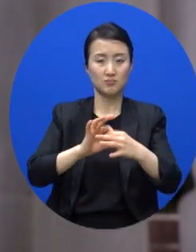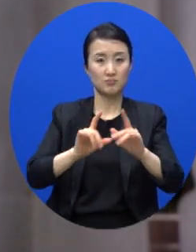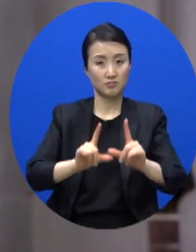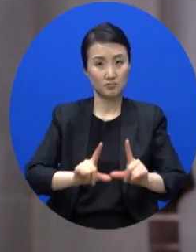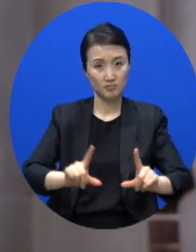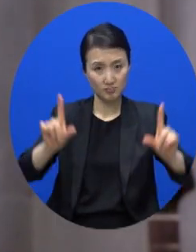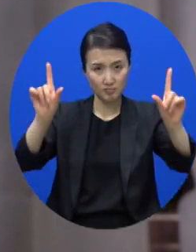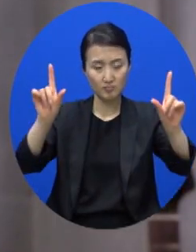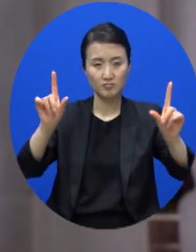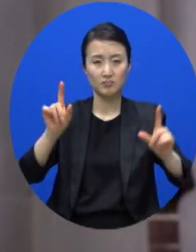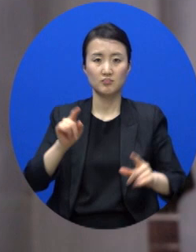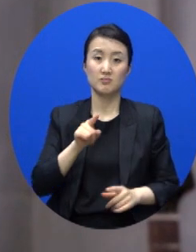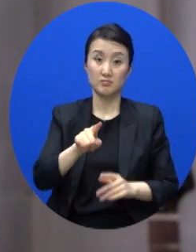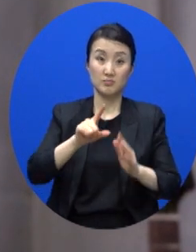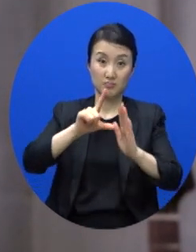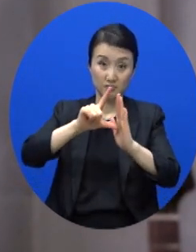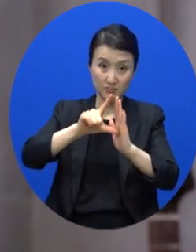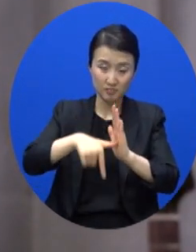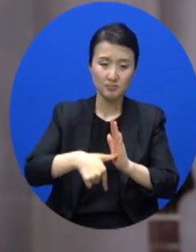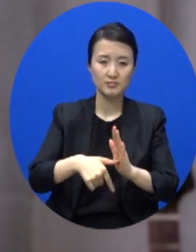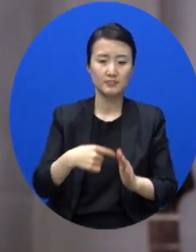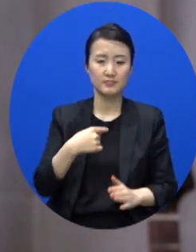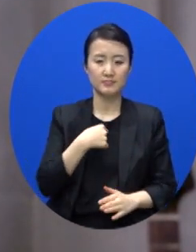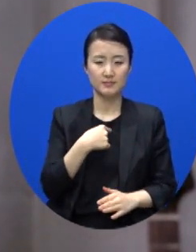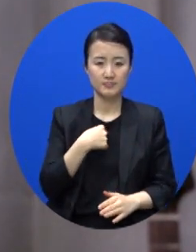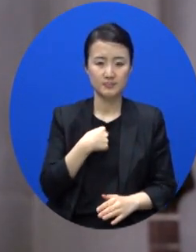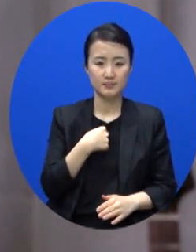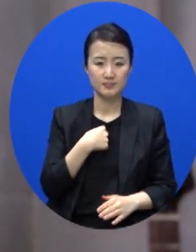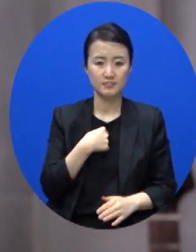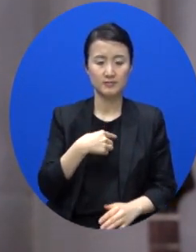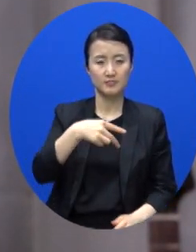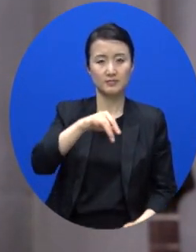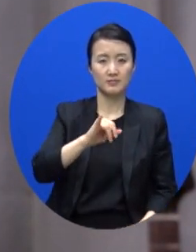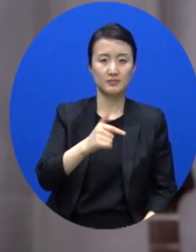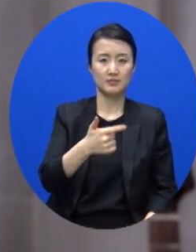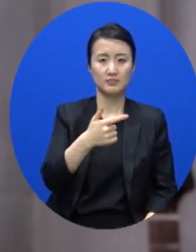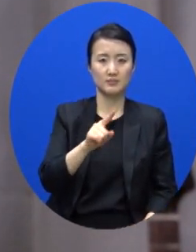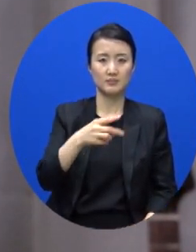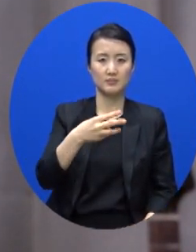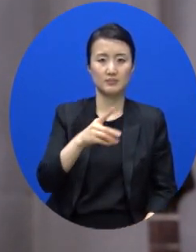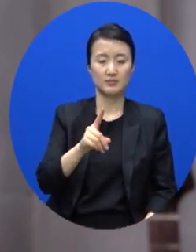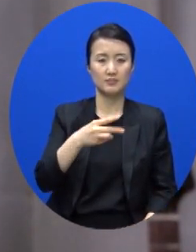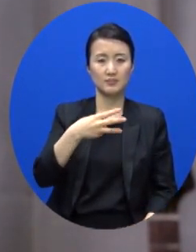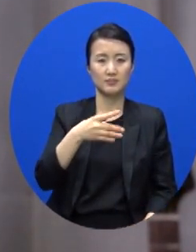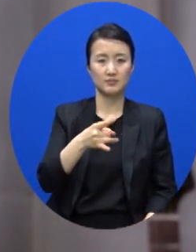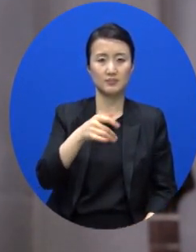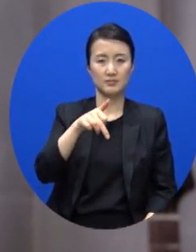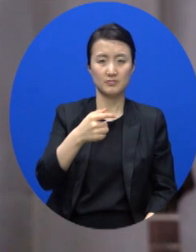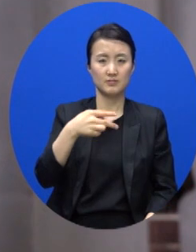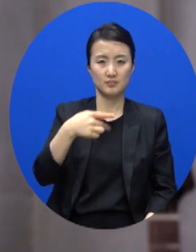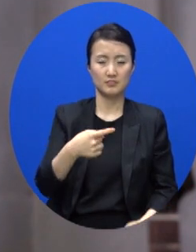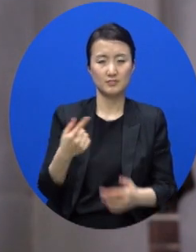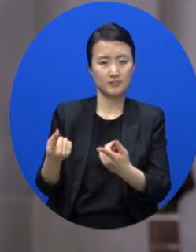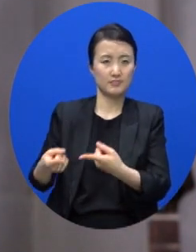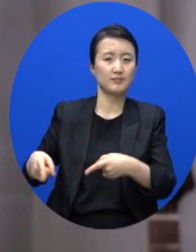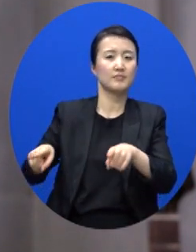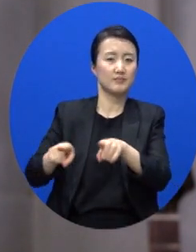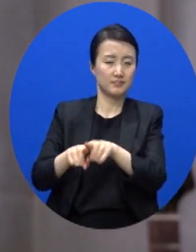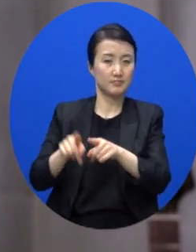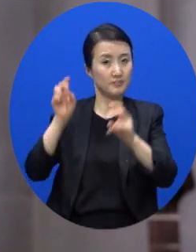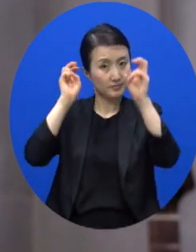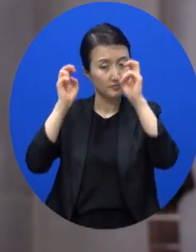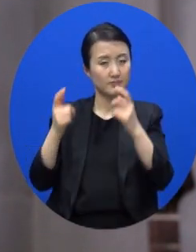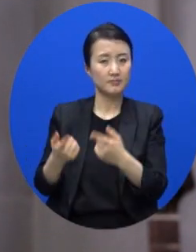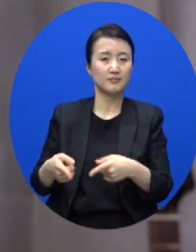국악의 음반에 있어서 명판은 신나라 레코드에서 많이 제작을 했어요. 그래서